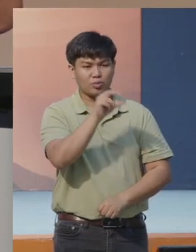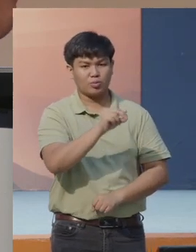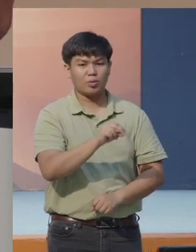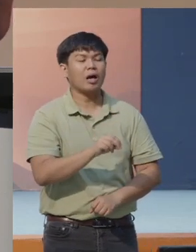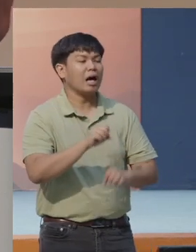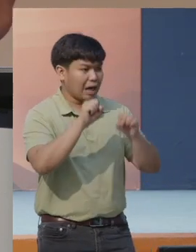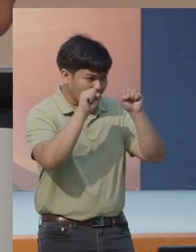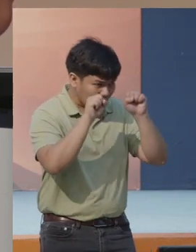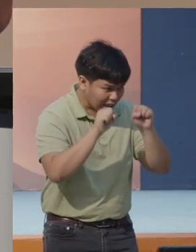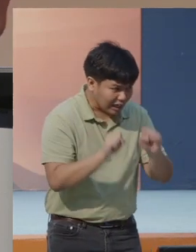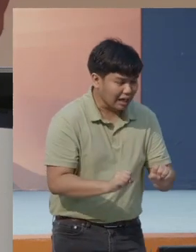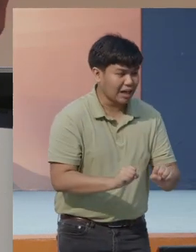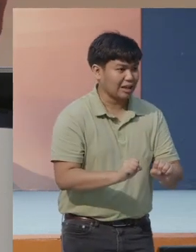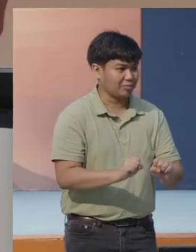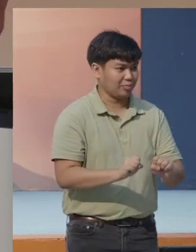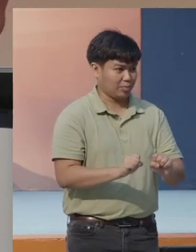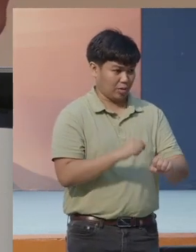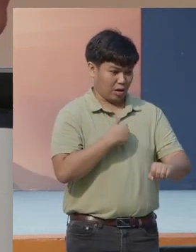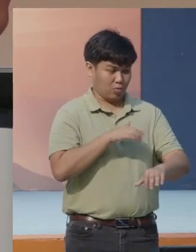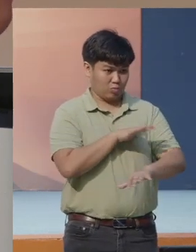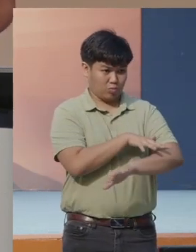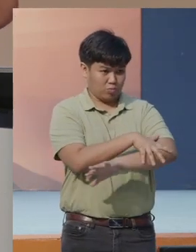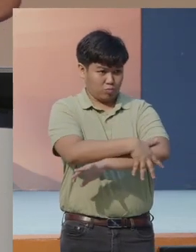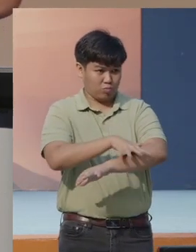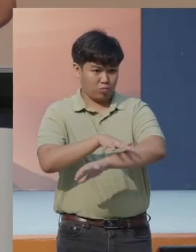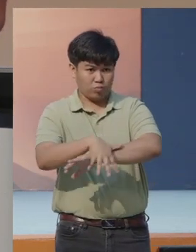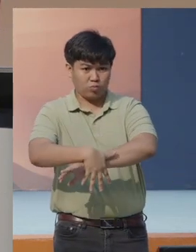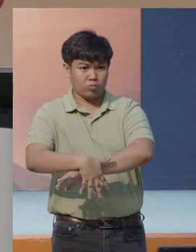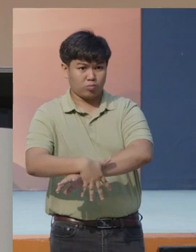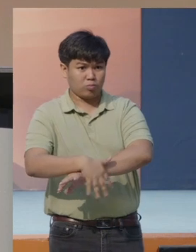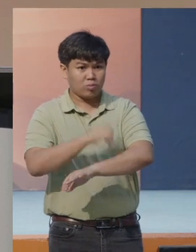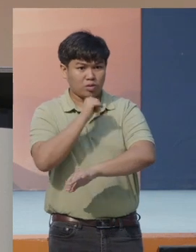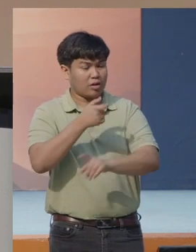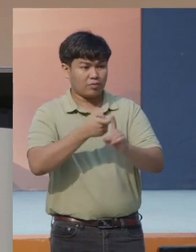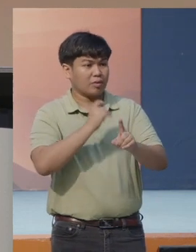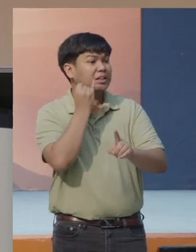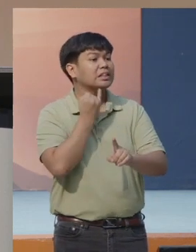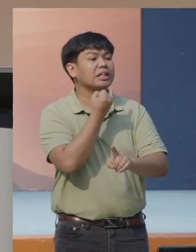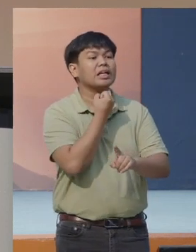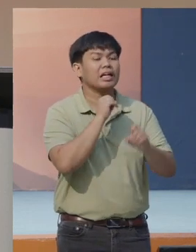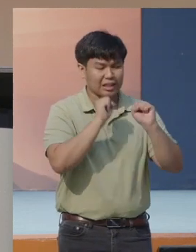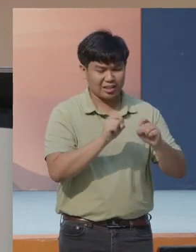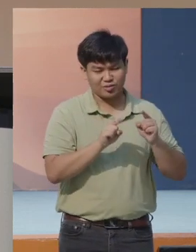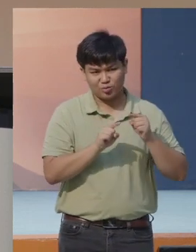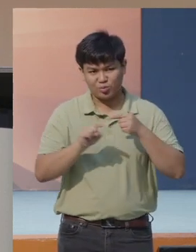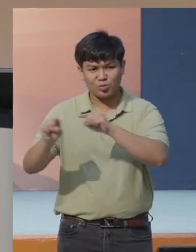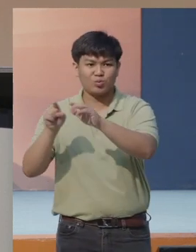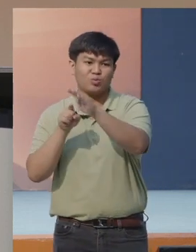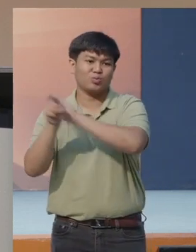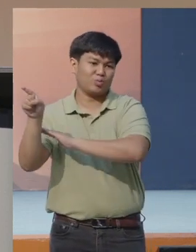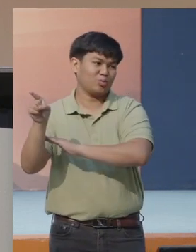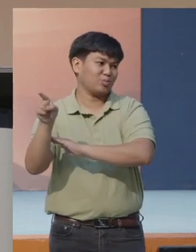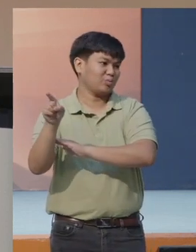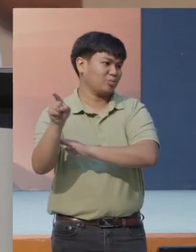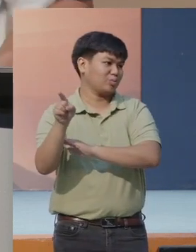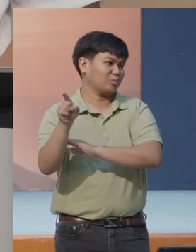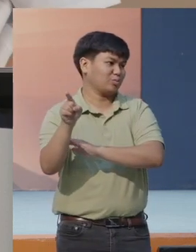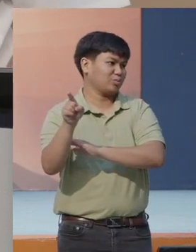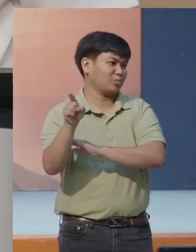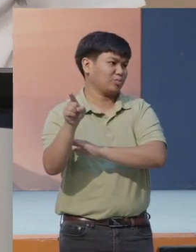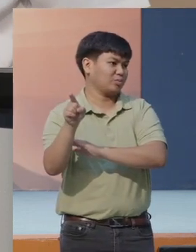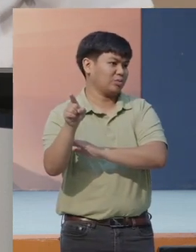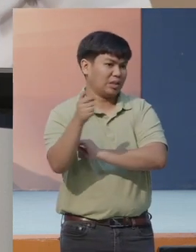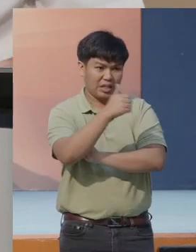That is the picture of God's mercy, because anyone who comes to God for